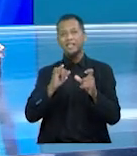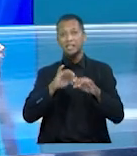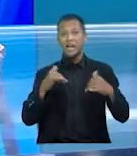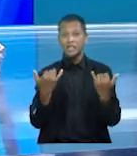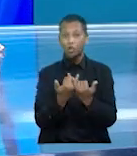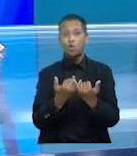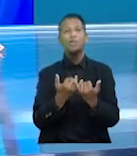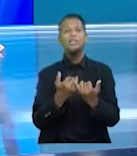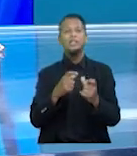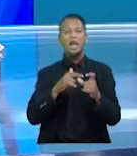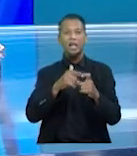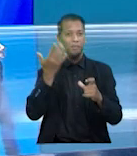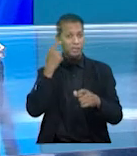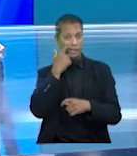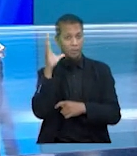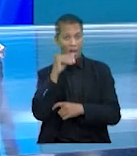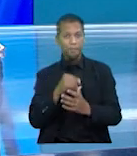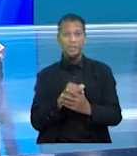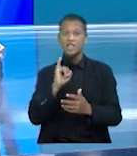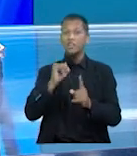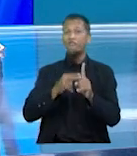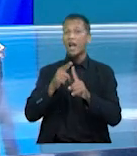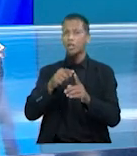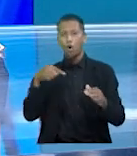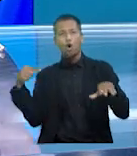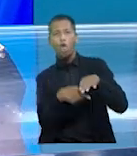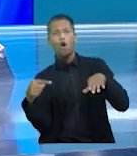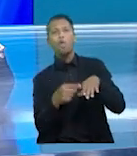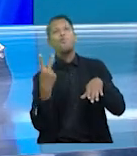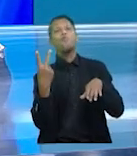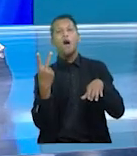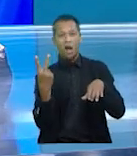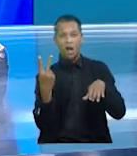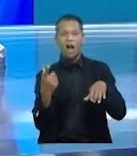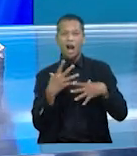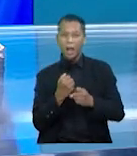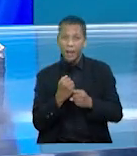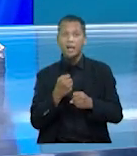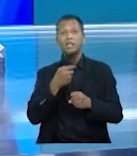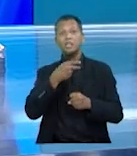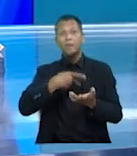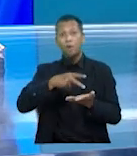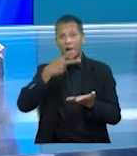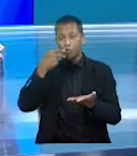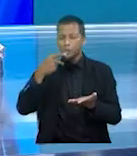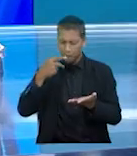Badia Senayan Selasa malam. Infantino mencetak 2 gol sebagai bentuk harapan agar sepak bola nasional terus